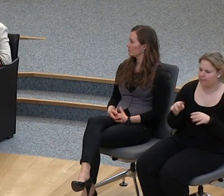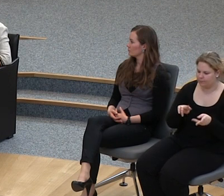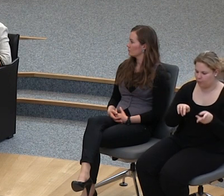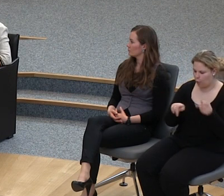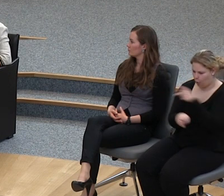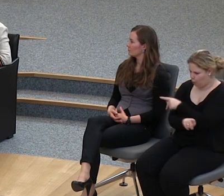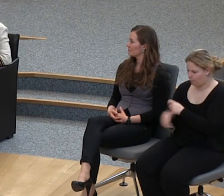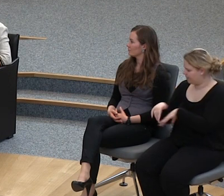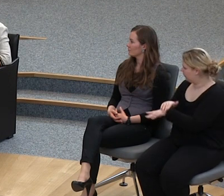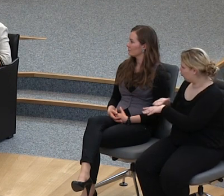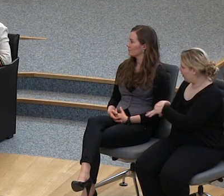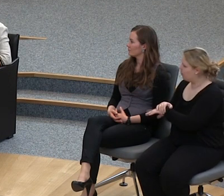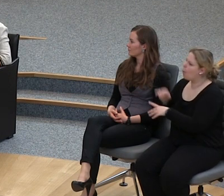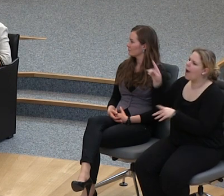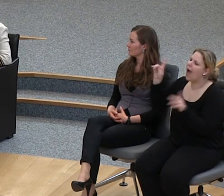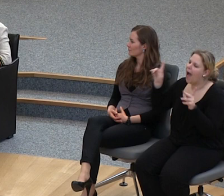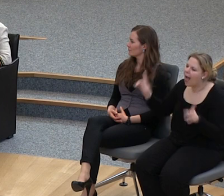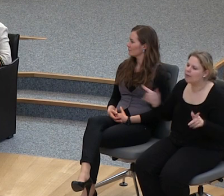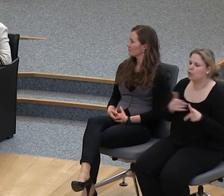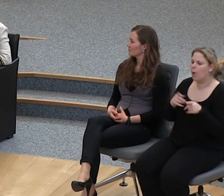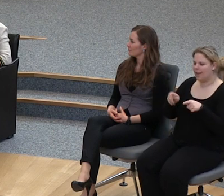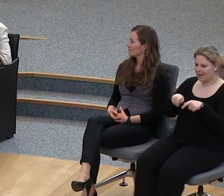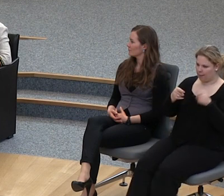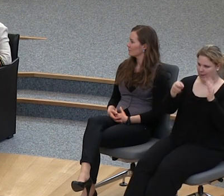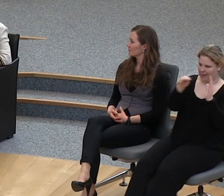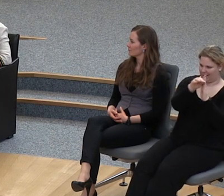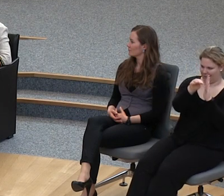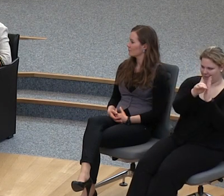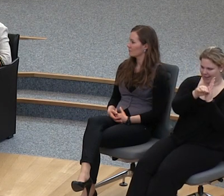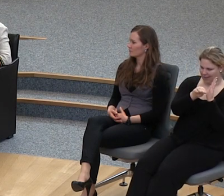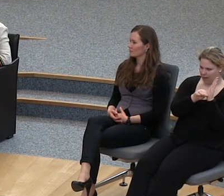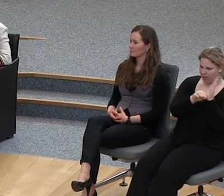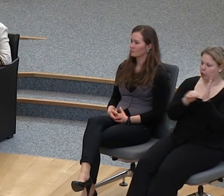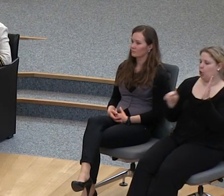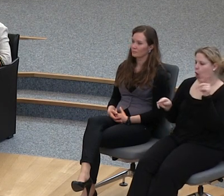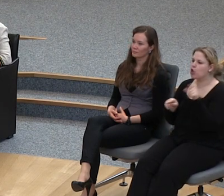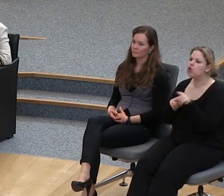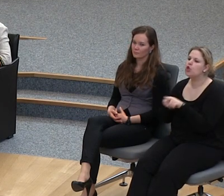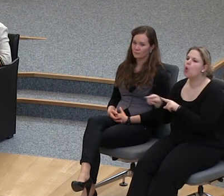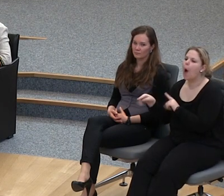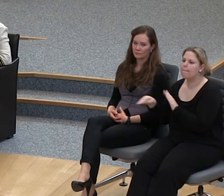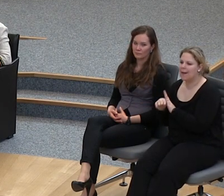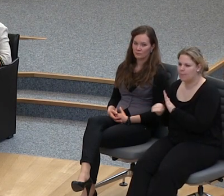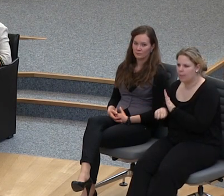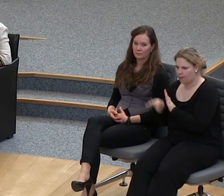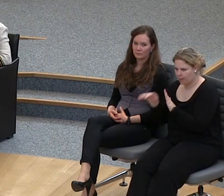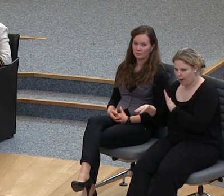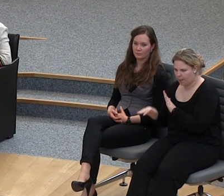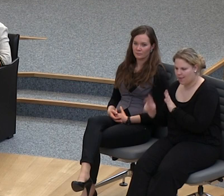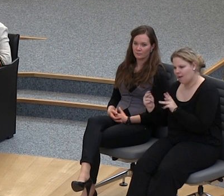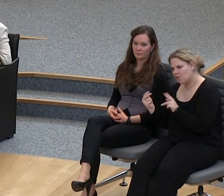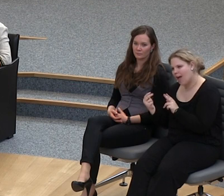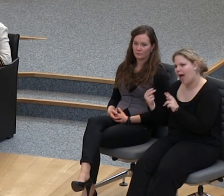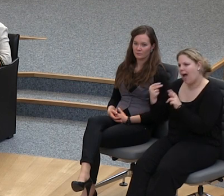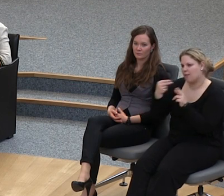die Gesetze an bestehenden Normen. Es werden ja keine neuen Gesetze geschaffen. Wir haben Gesetze, die